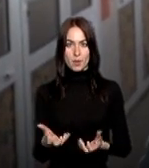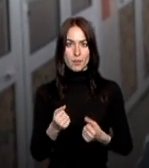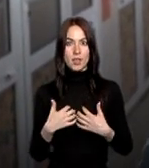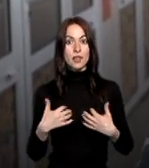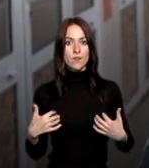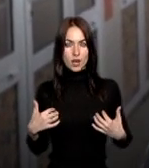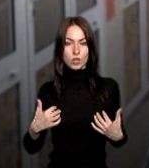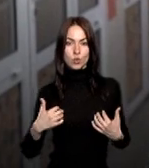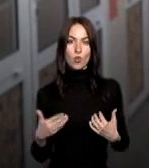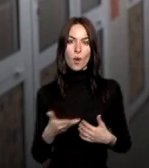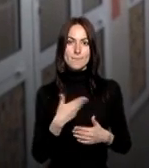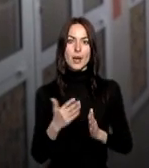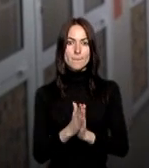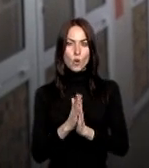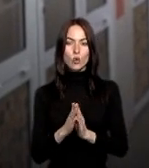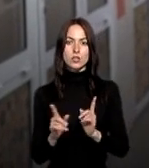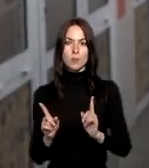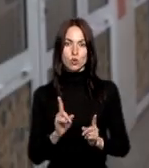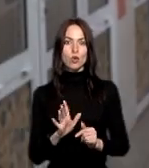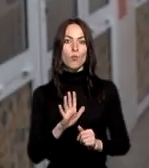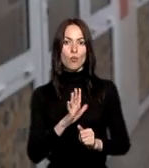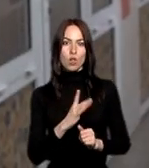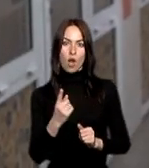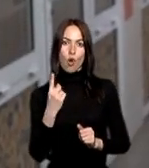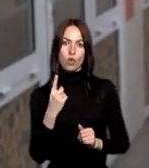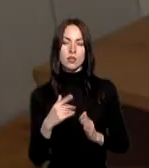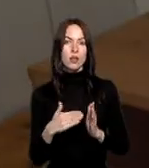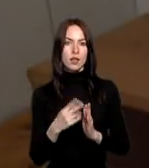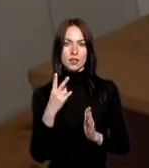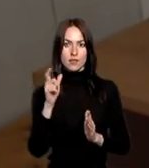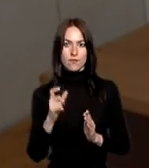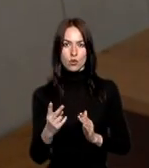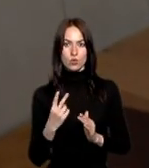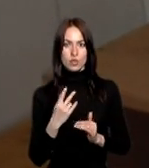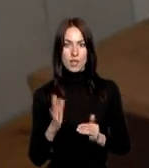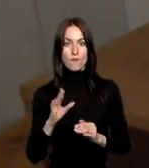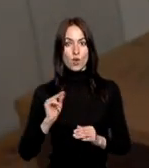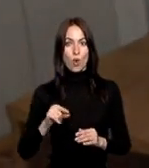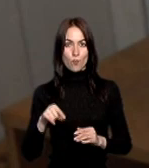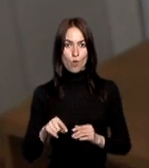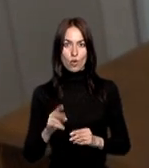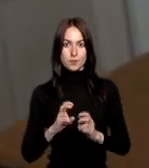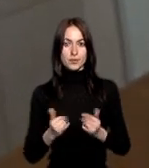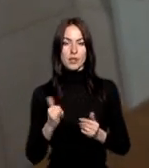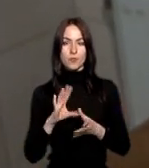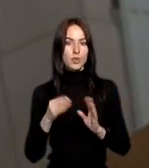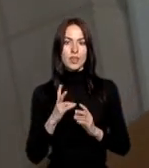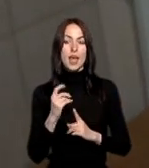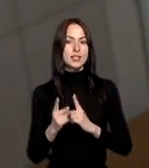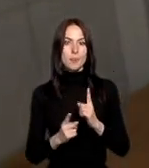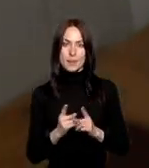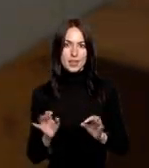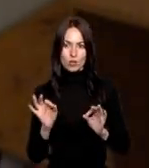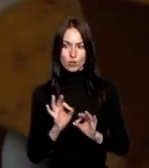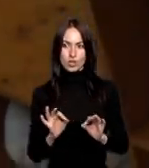тваринку, ми просимо, щоб була одна, максимум дві особи. В роботі підприємства, в принципі, не змінилося